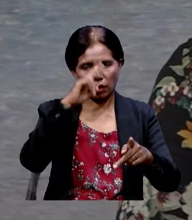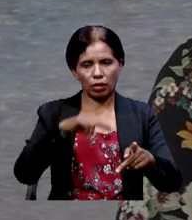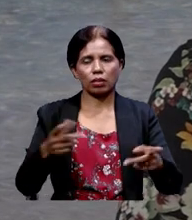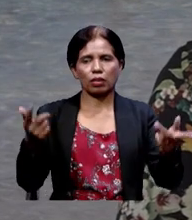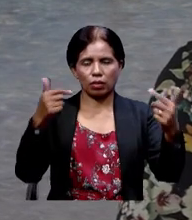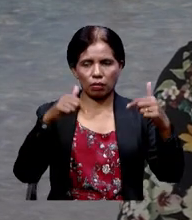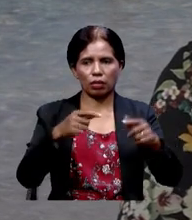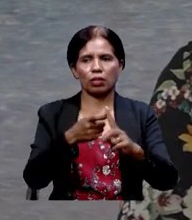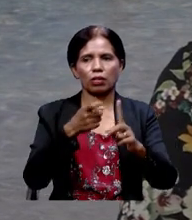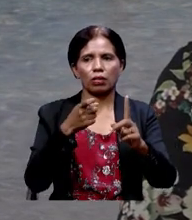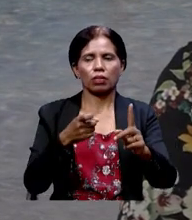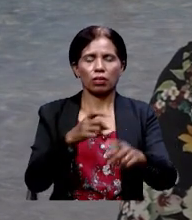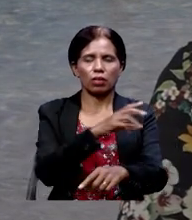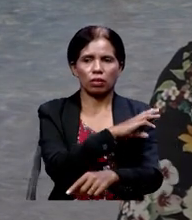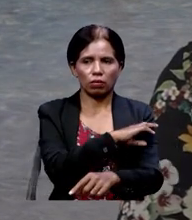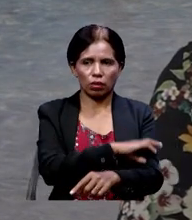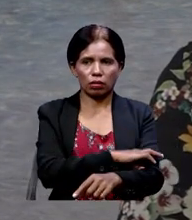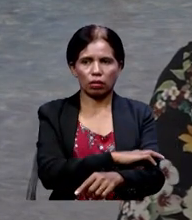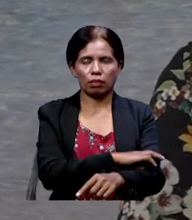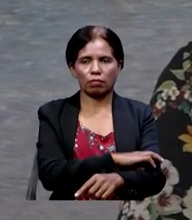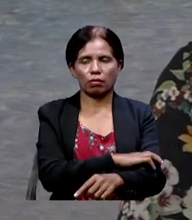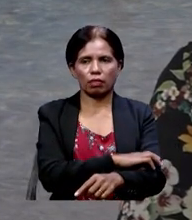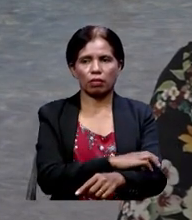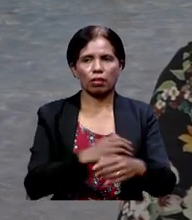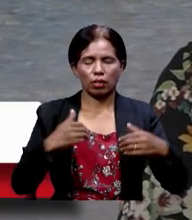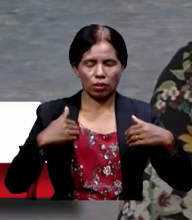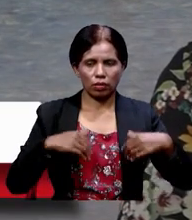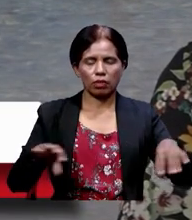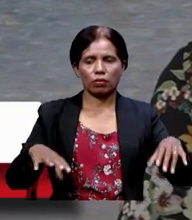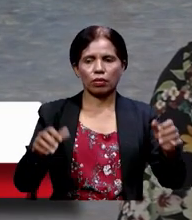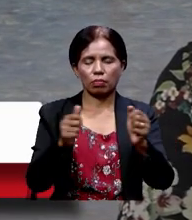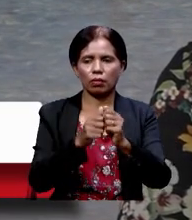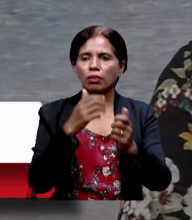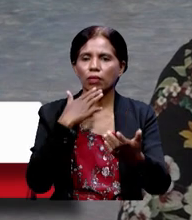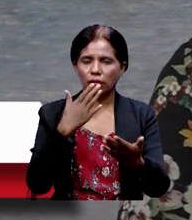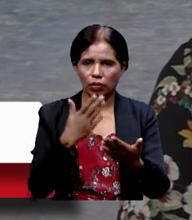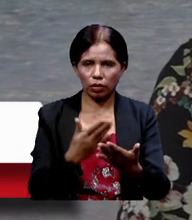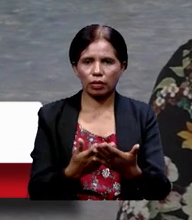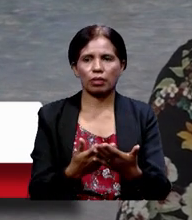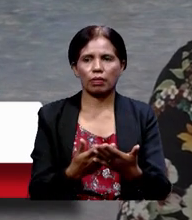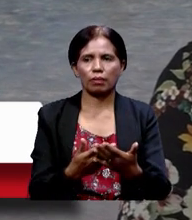e ho si parte segurança e ho na coordenação dia ko